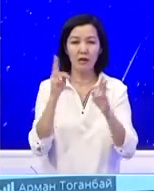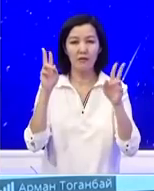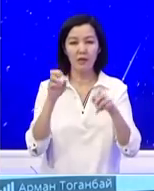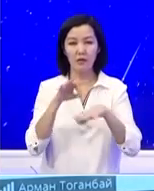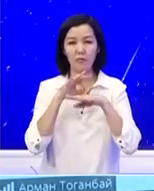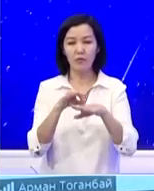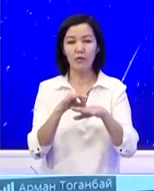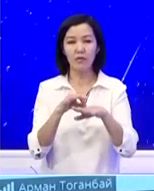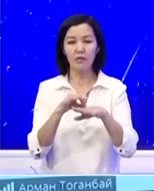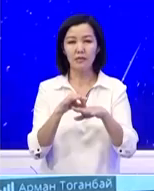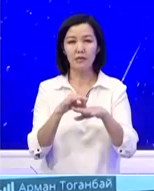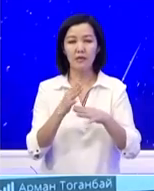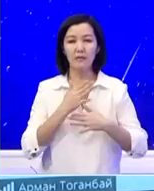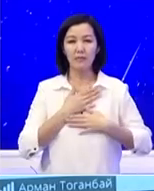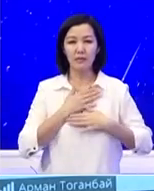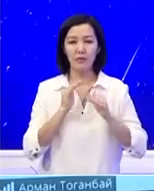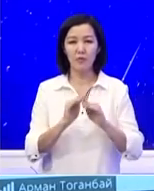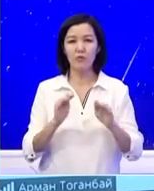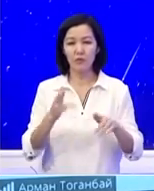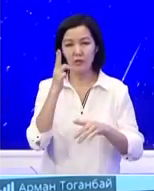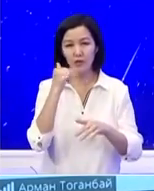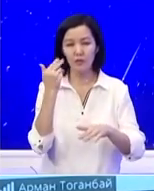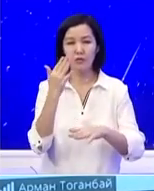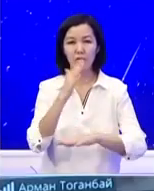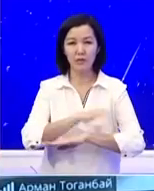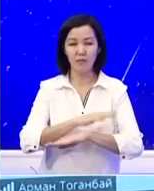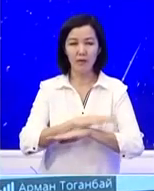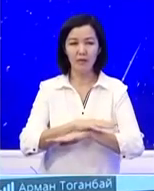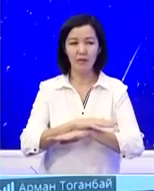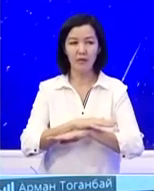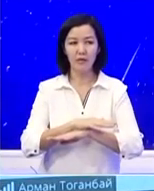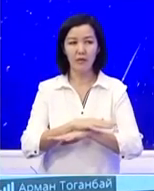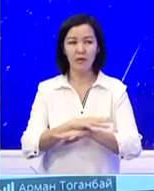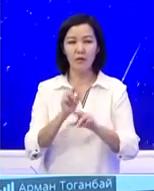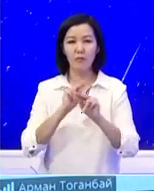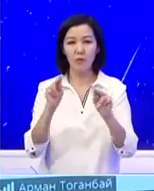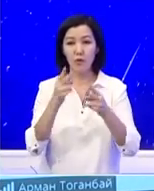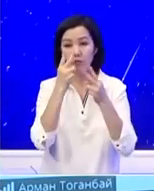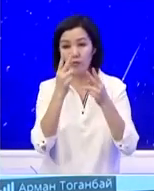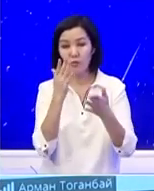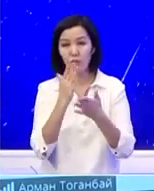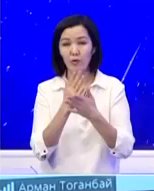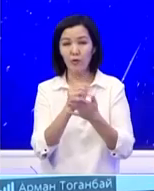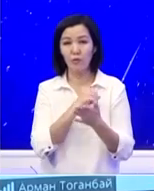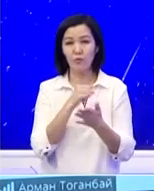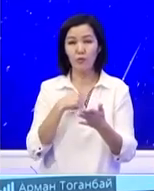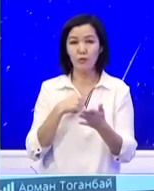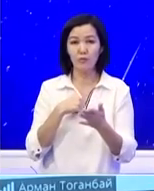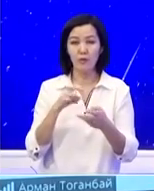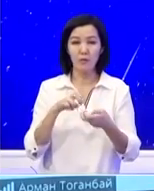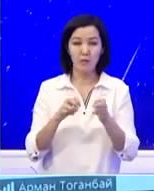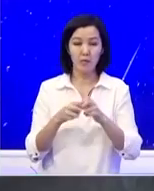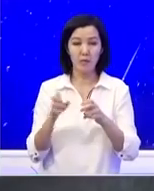өйткені бізде оқушылар дәстүрлі сабақ кезінде оқушы мұғалімді көріп үйренген. Енді мен өзім жалпы ол проблеманың